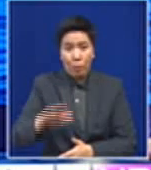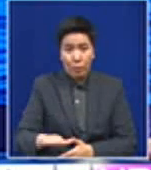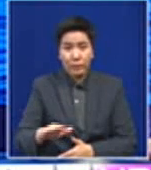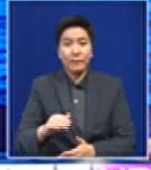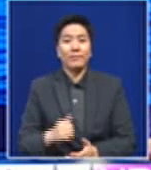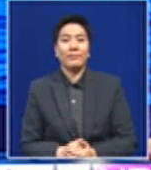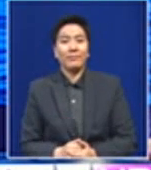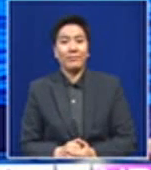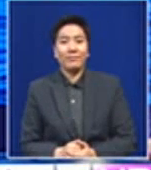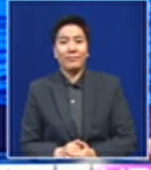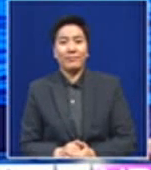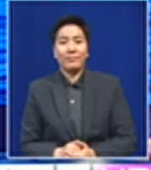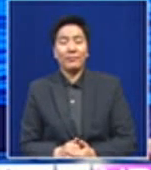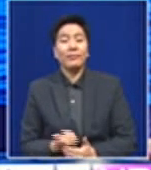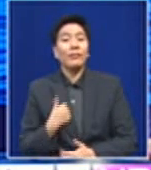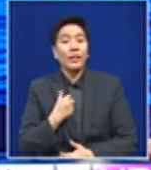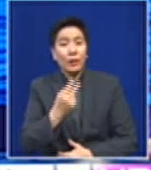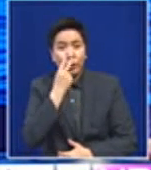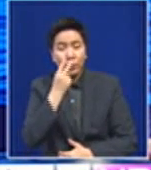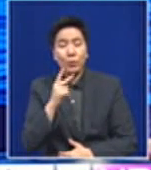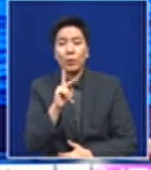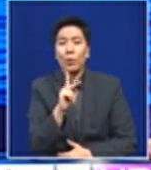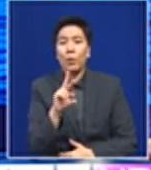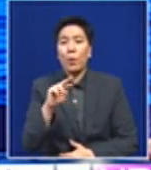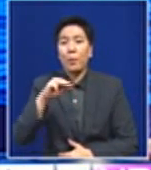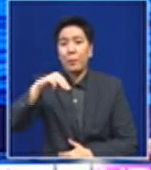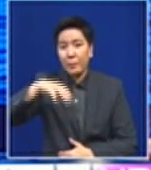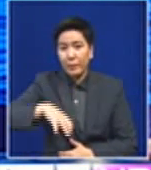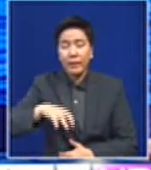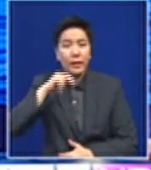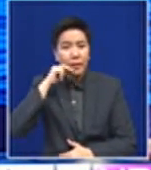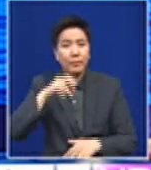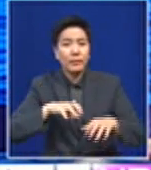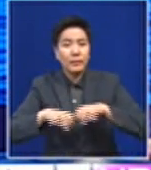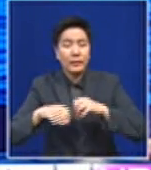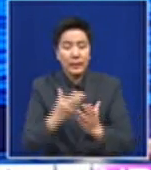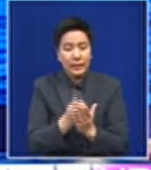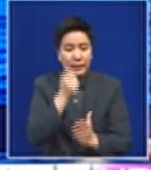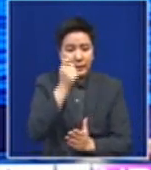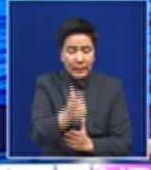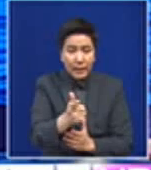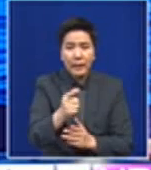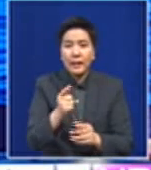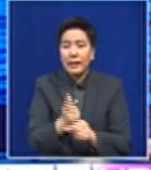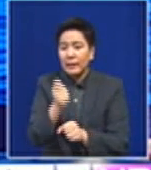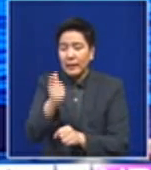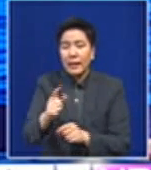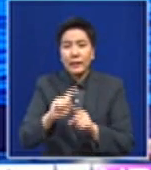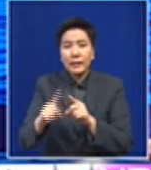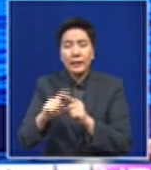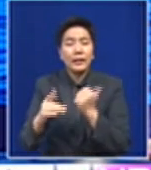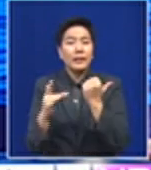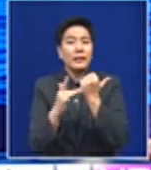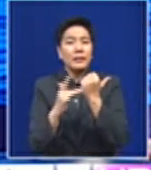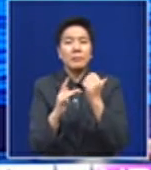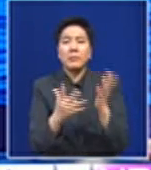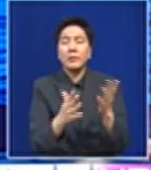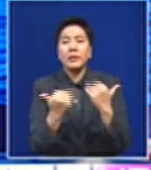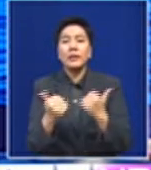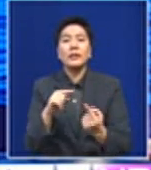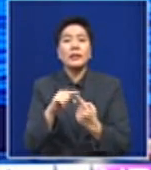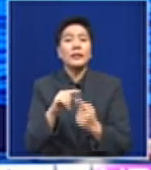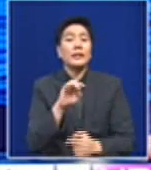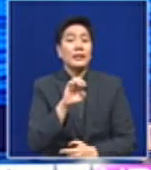เรื่องต่อไปเราไปดูการที่กรมทรัพยากรน้ำชี้แจงการดำเนินการจัดซื้อจัดจ้างด้วยวิธีการประกวดราคาอิเล็กทรอนิกส์นะคะหรือที่เรียก